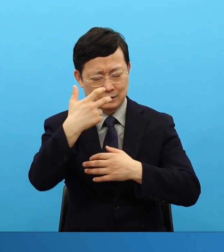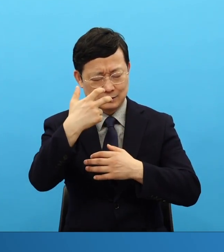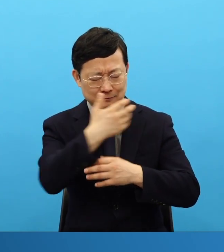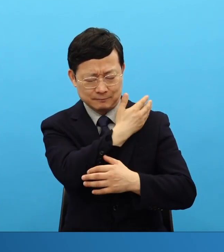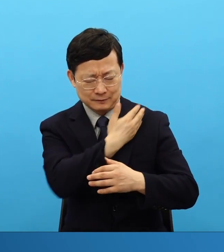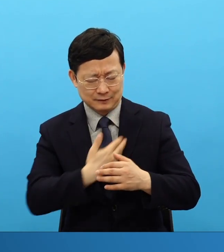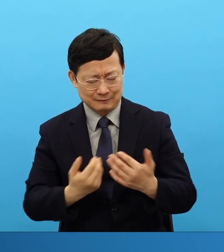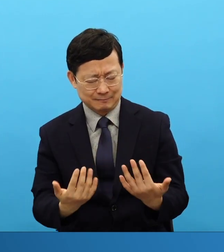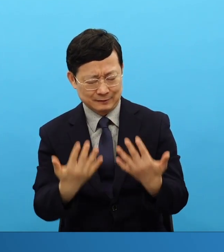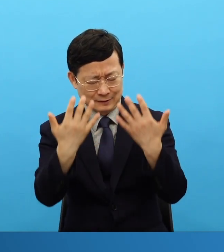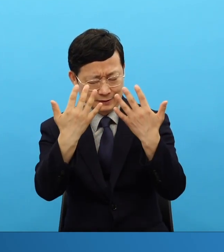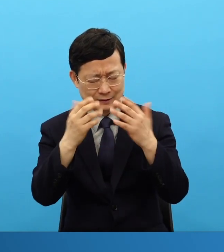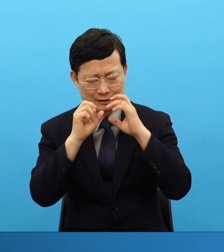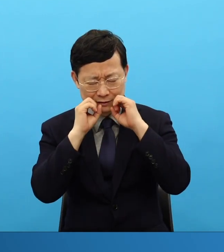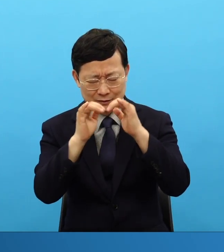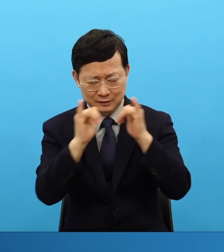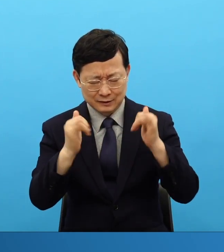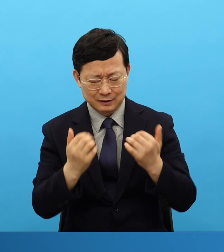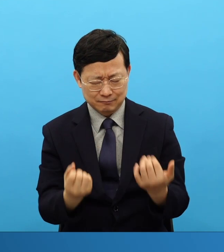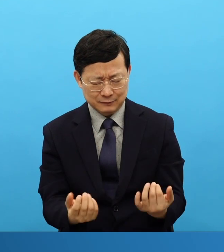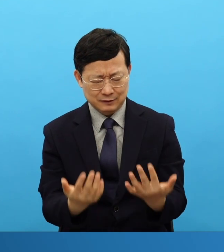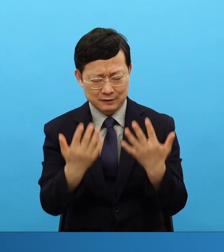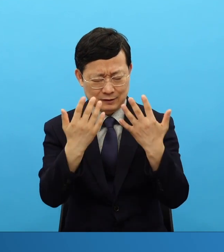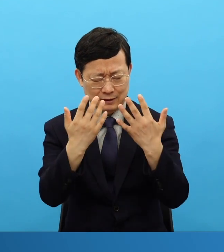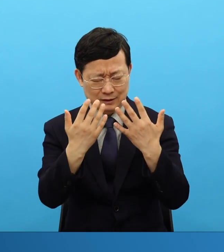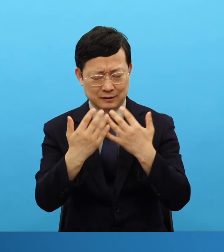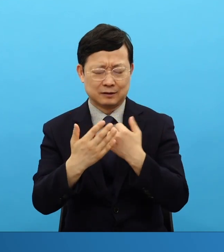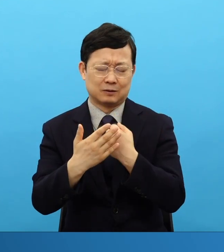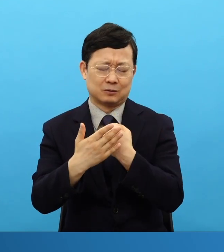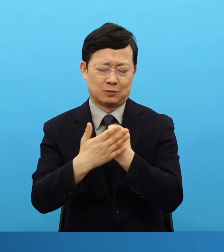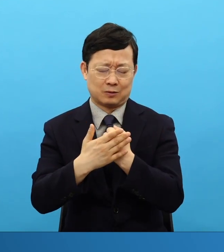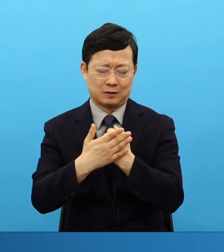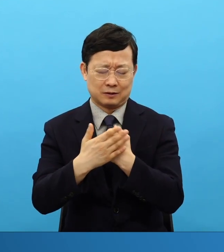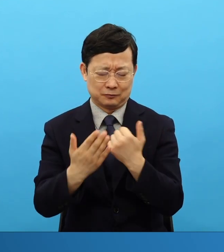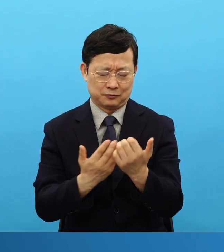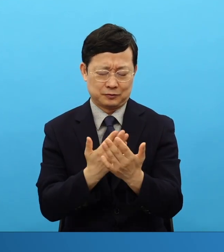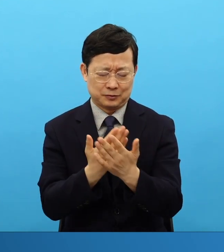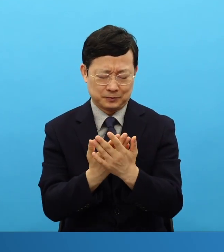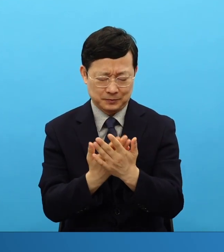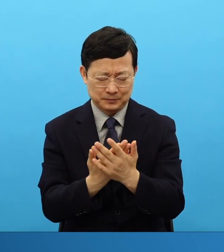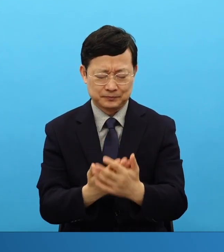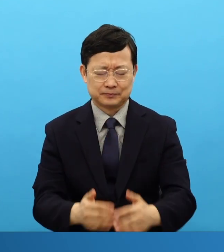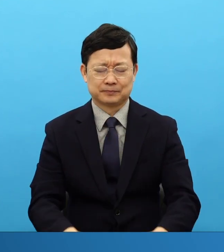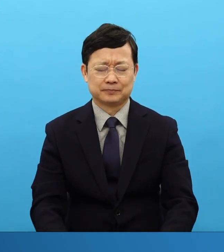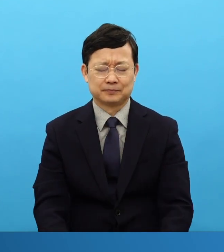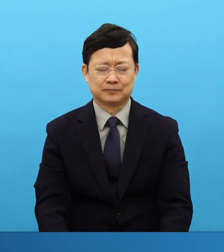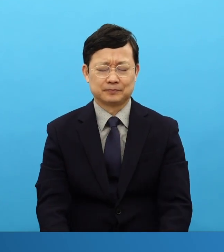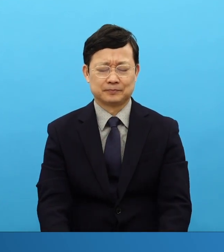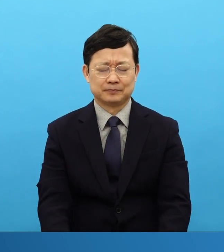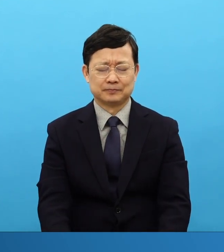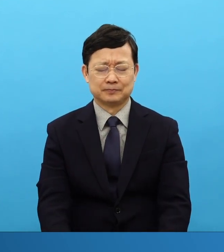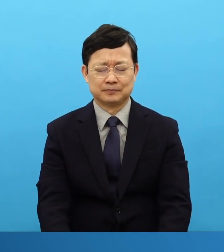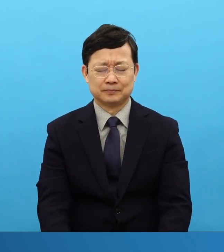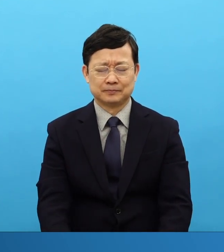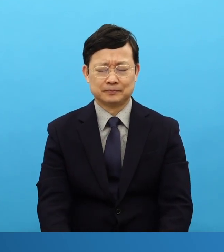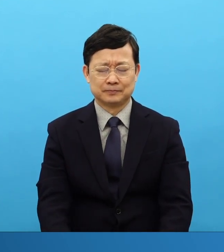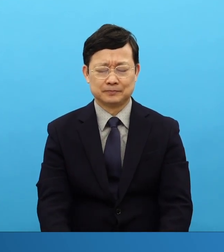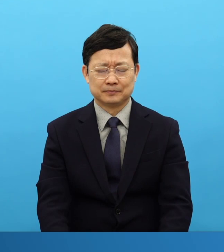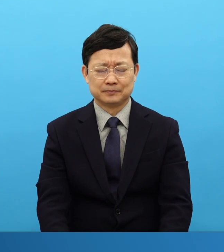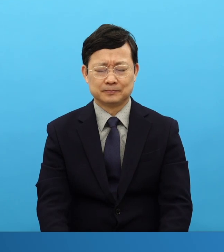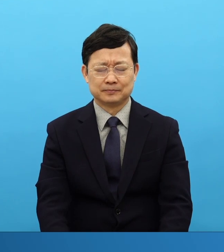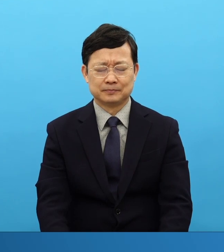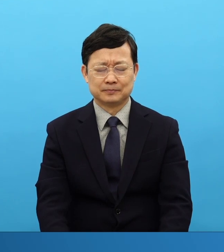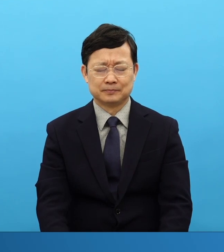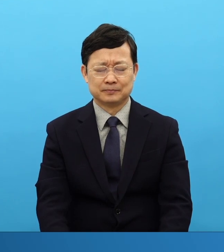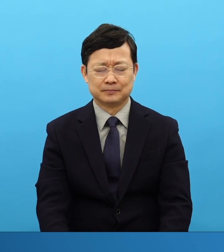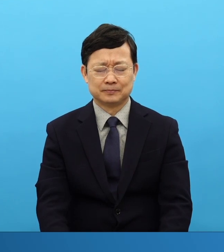일어나는 전도 제자들이 일어나게 하옵소서. 우리들의 신학교를 통해 70대시를 세우는 전도자들이